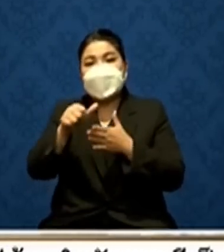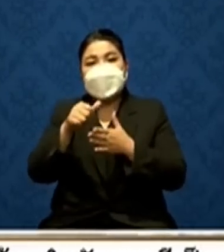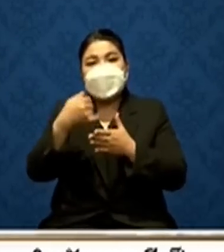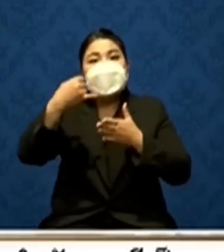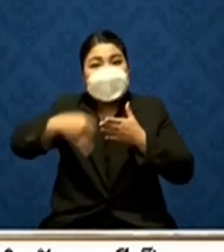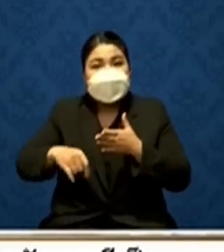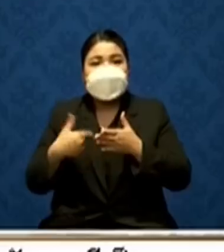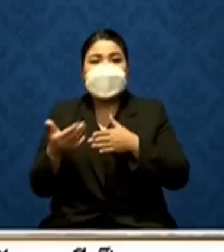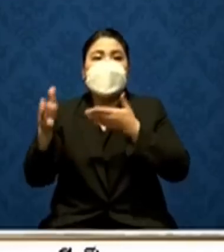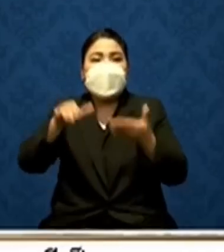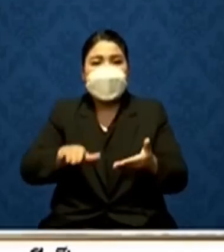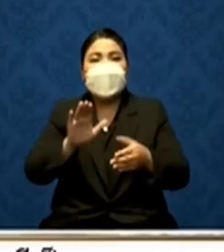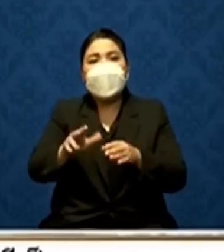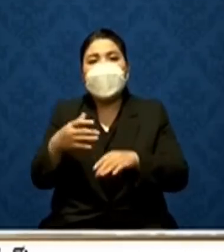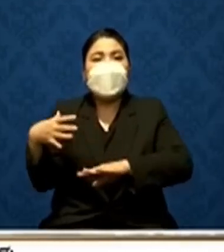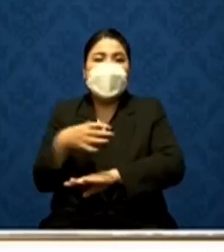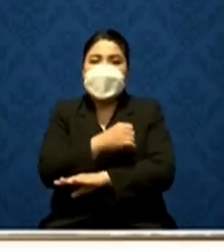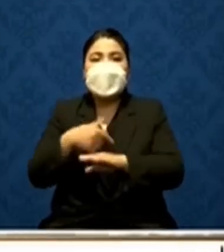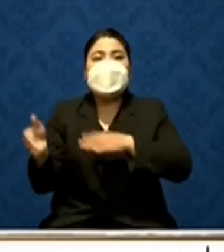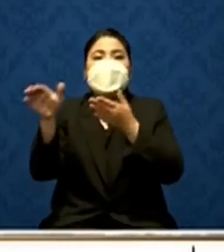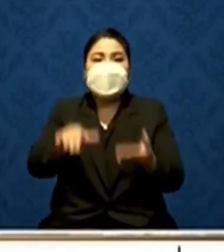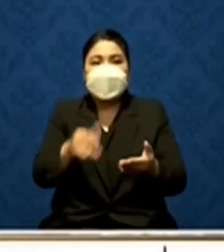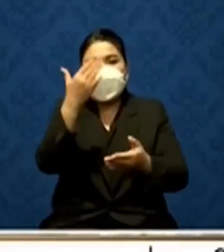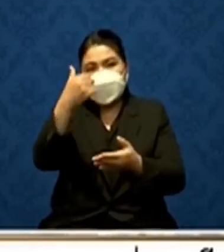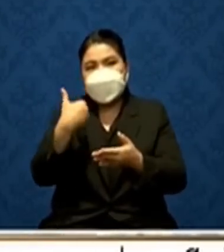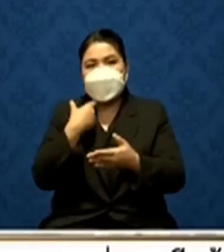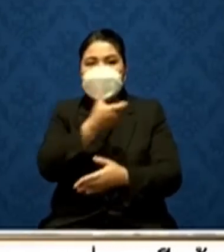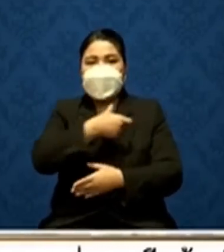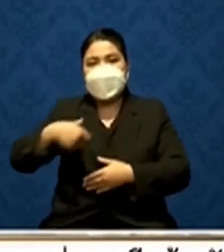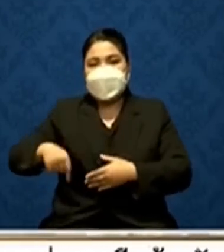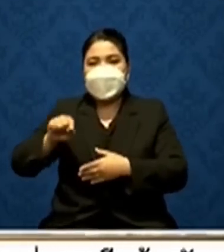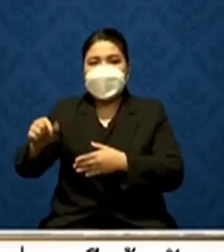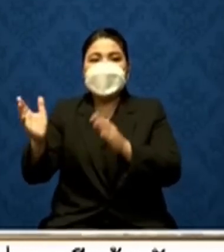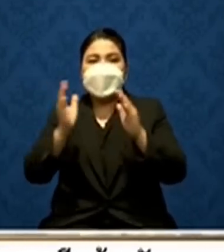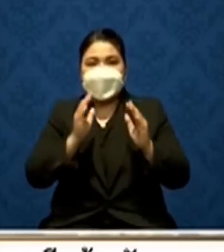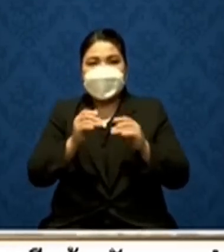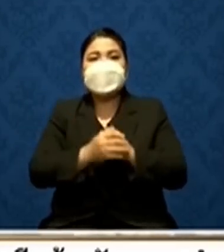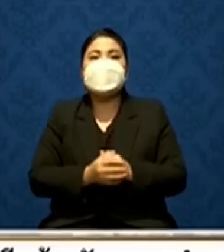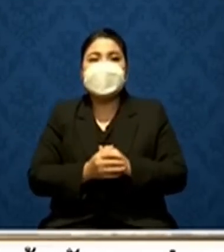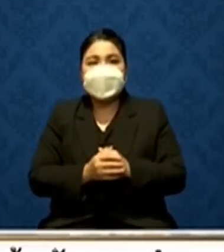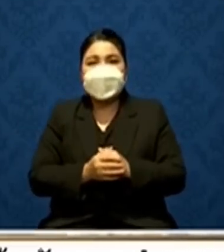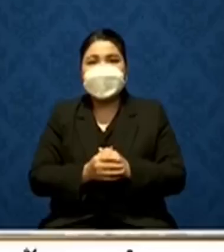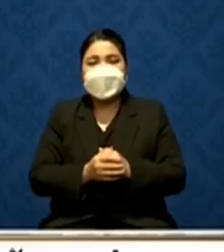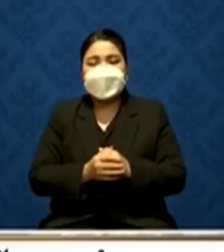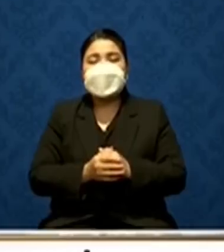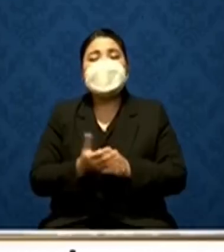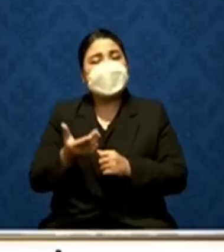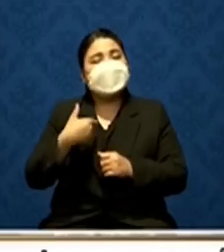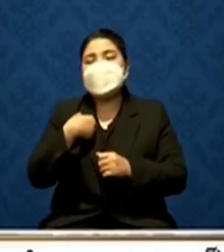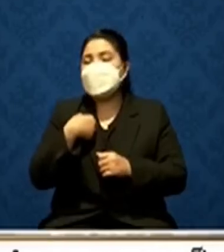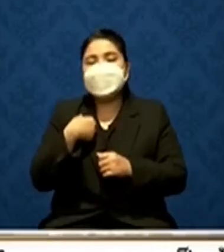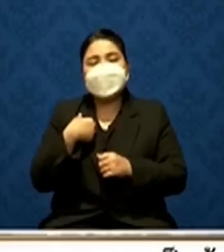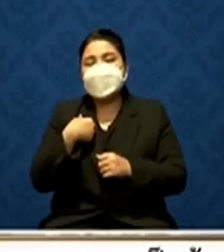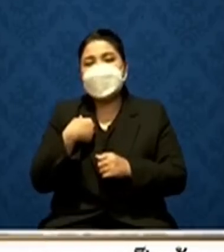ท่านเป็นปฏิบัติต่อการปกครองระบอบประชาธิปไตยอันมีพระมหากษัตริย์ทรงเป็นมุขผมกำลังครับผมไม่อยาก